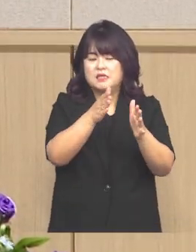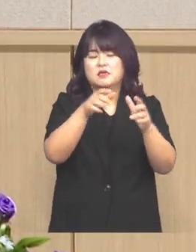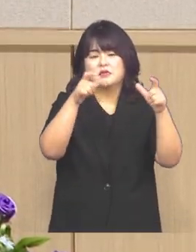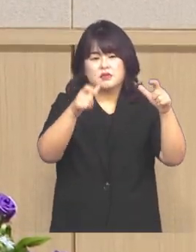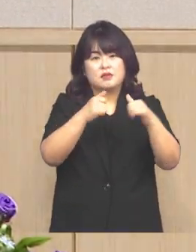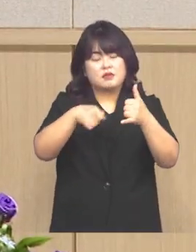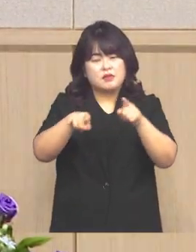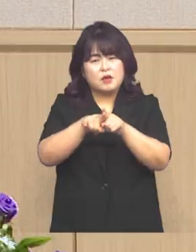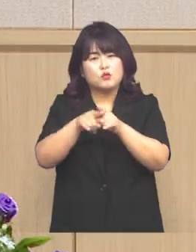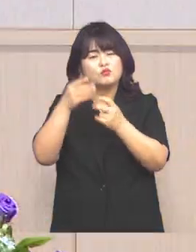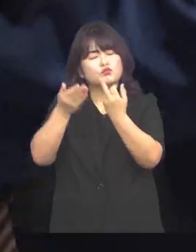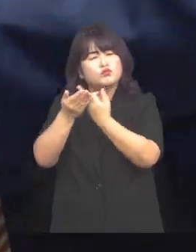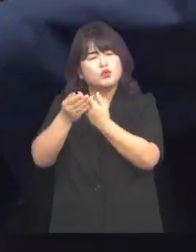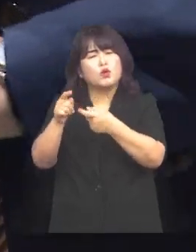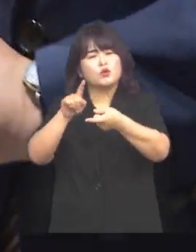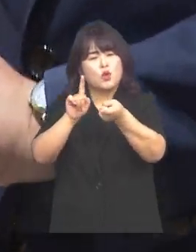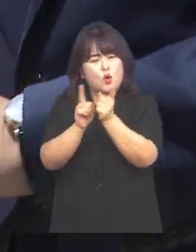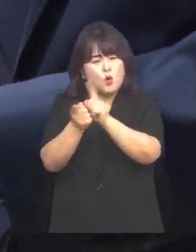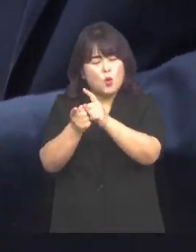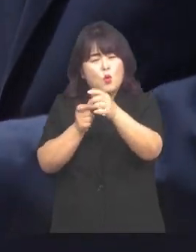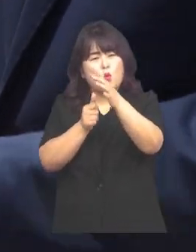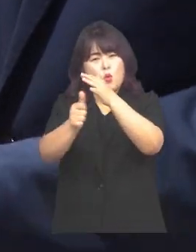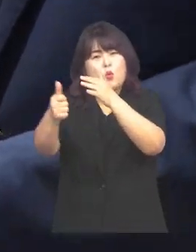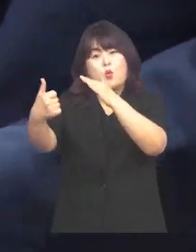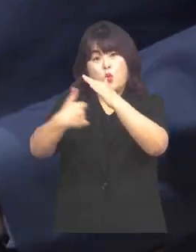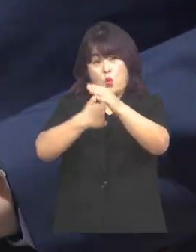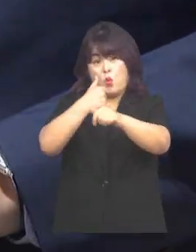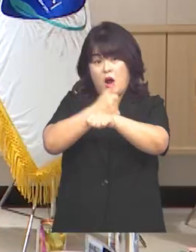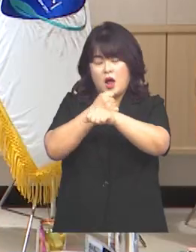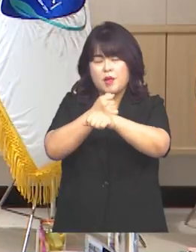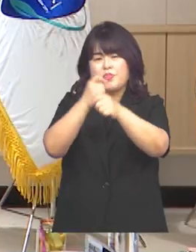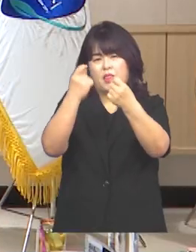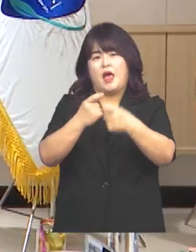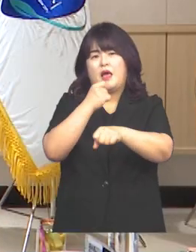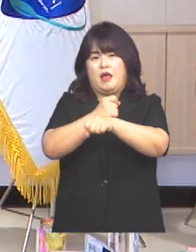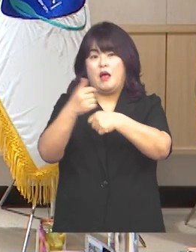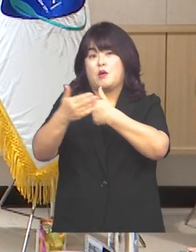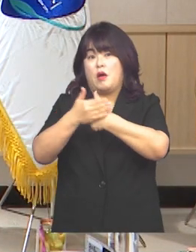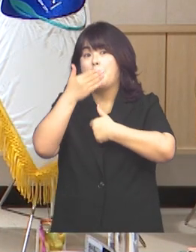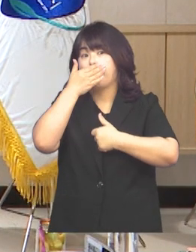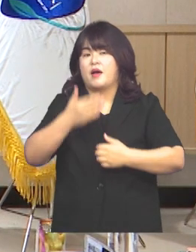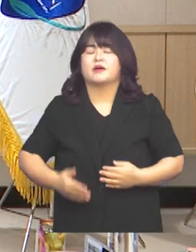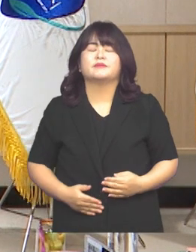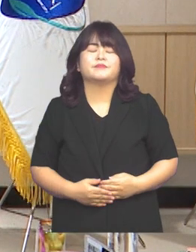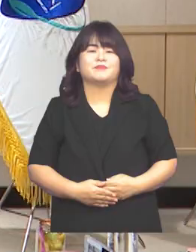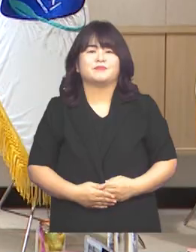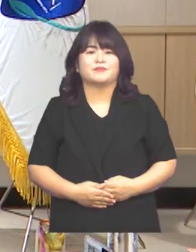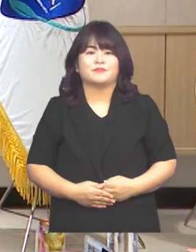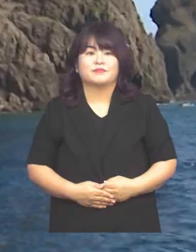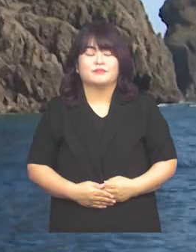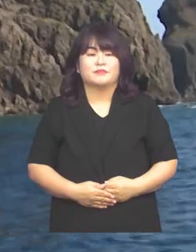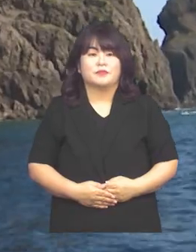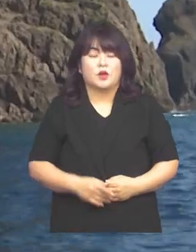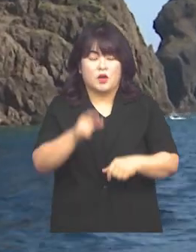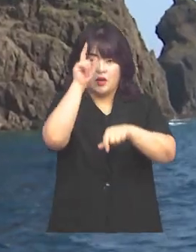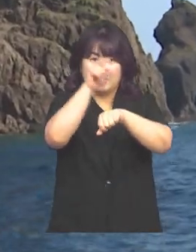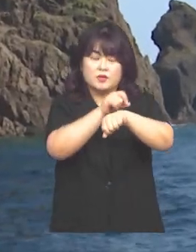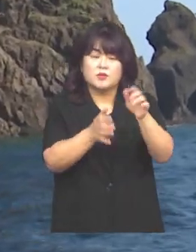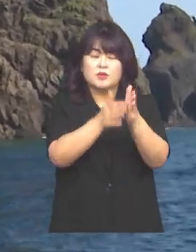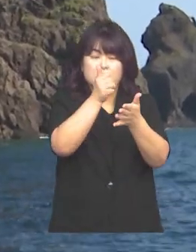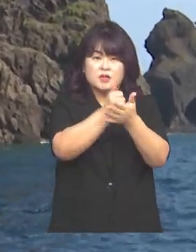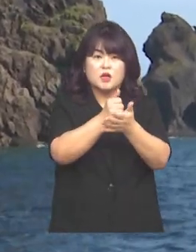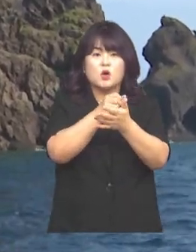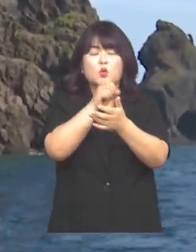용인특례 시민과 울릉군민은 두 도시의 관광지 입장과 이용료 할인 혜택을 받을 수 있게 됩니다. 한편